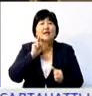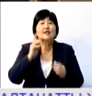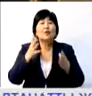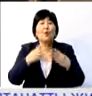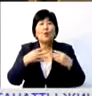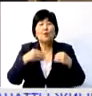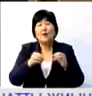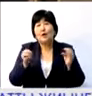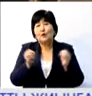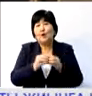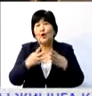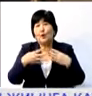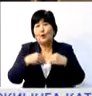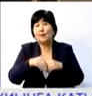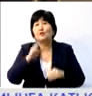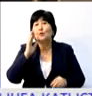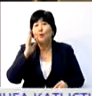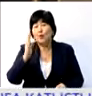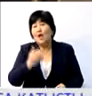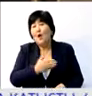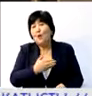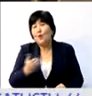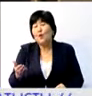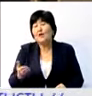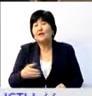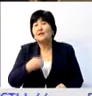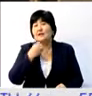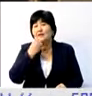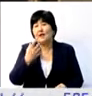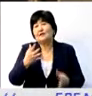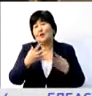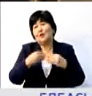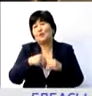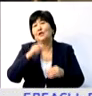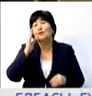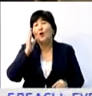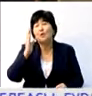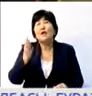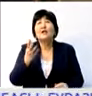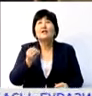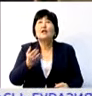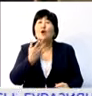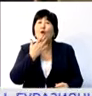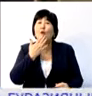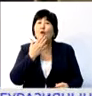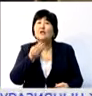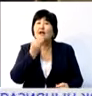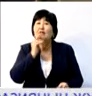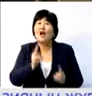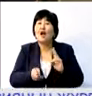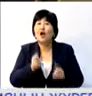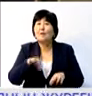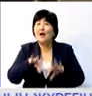отбасыларының тұрақты отбасы болуына, олардың өнегелі үлгілі отбасы болуына және ұлттық тағам жасау